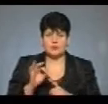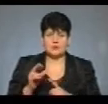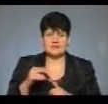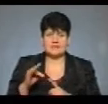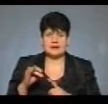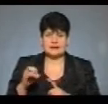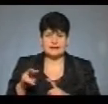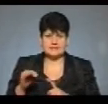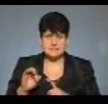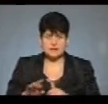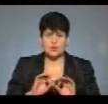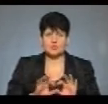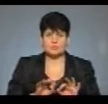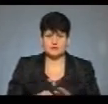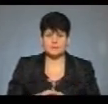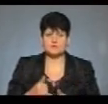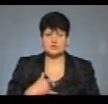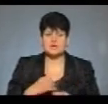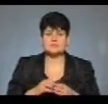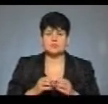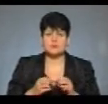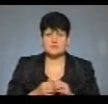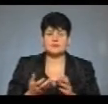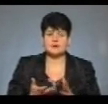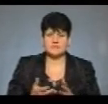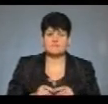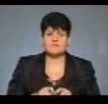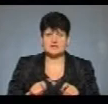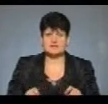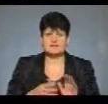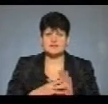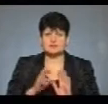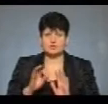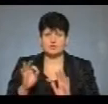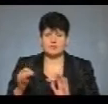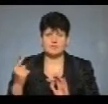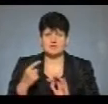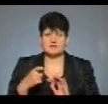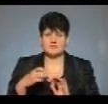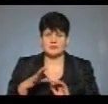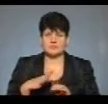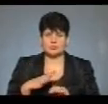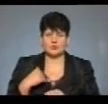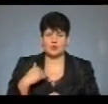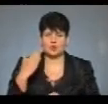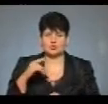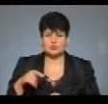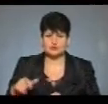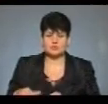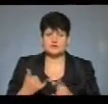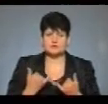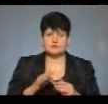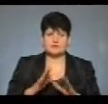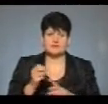Дерлиця розповідає. Без проблем відкрилася дільниця 8.00 і зразу перша хвилина були зразу голосуючі. На даний момент